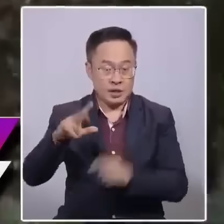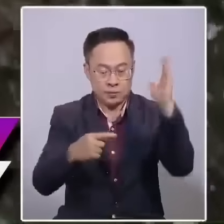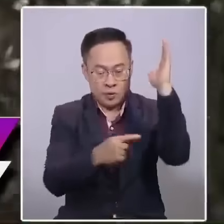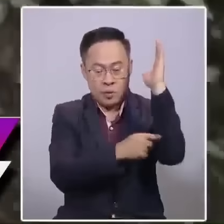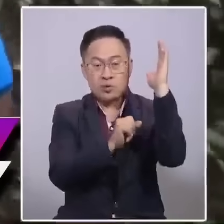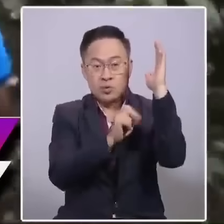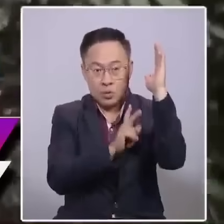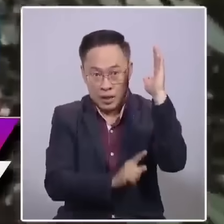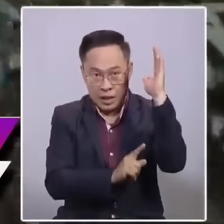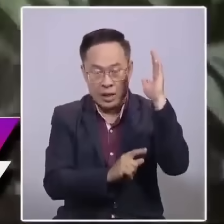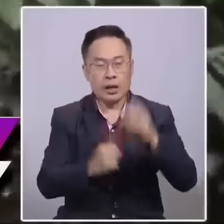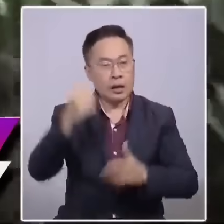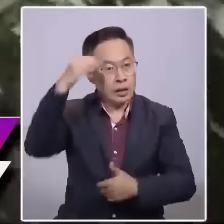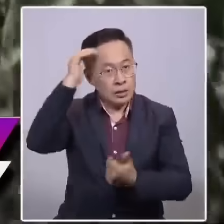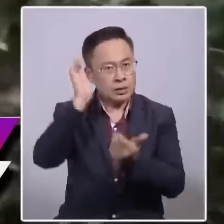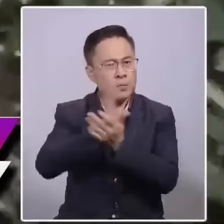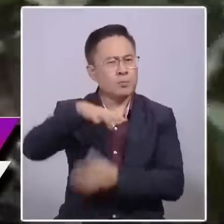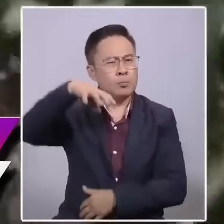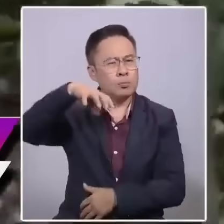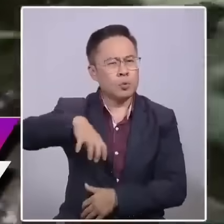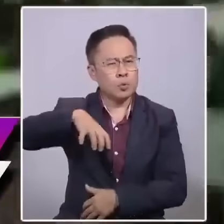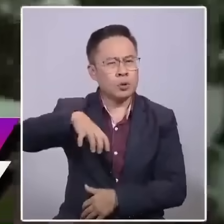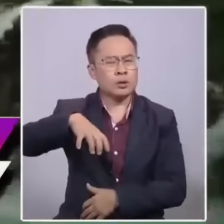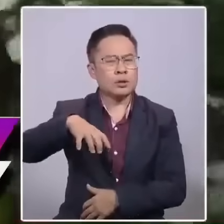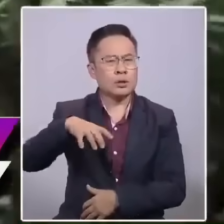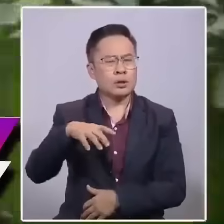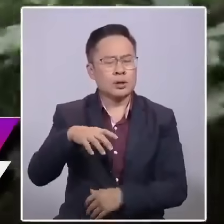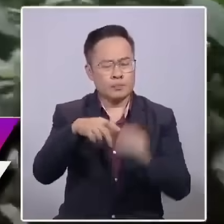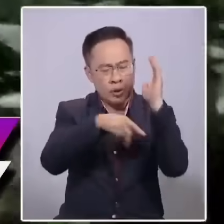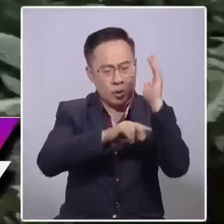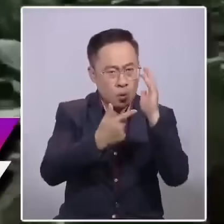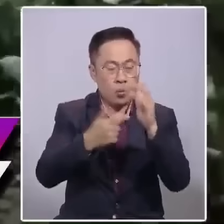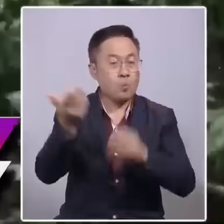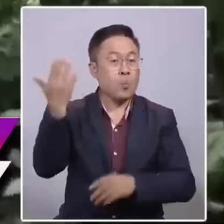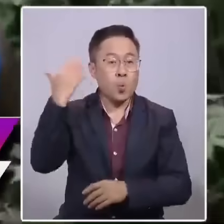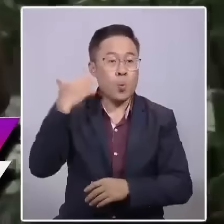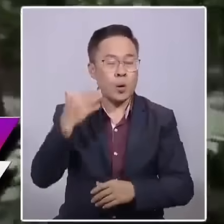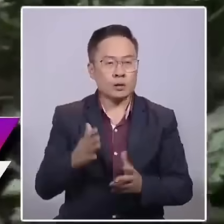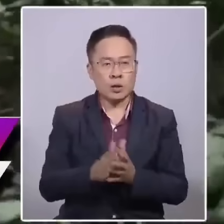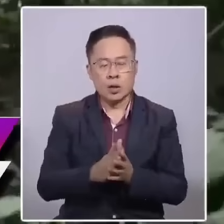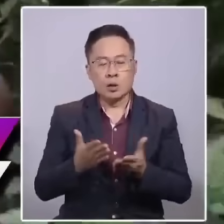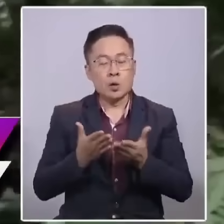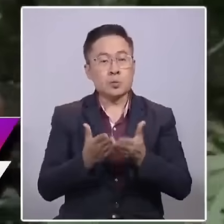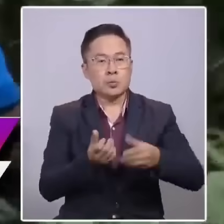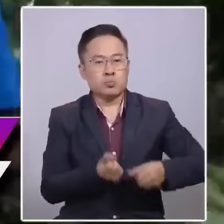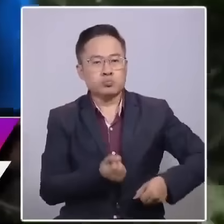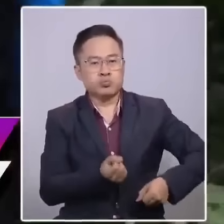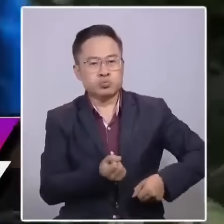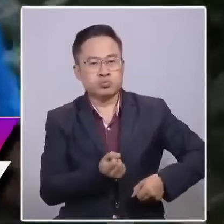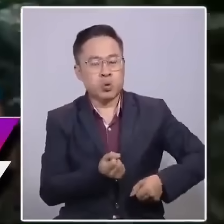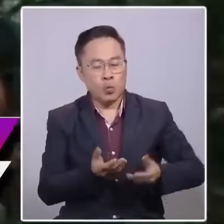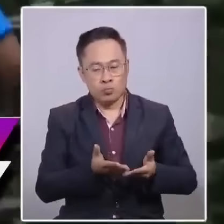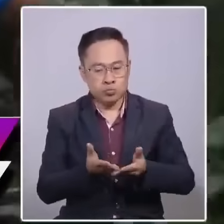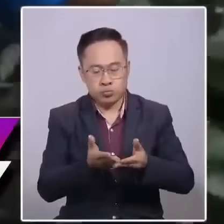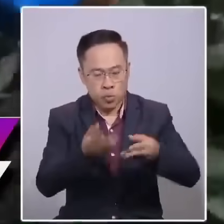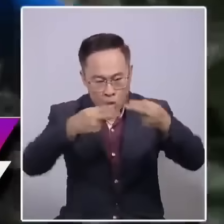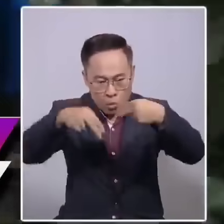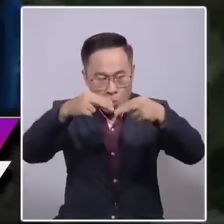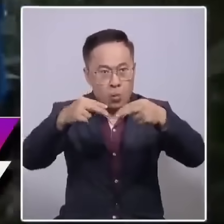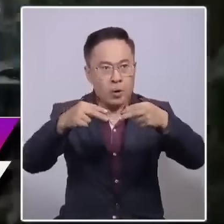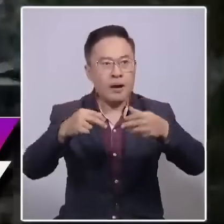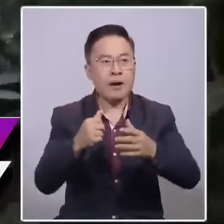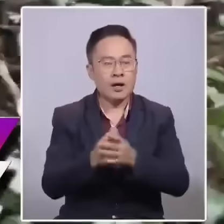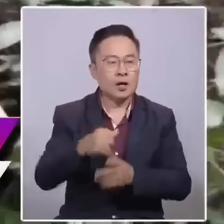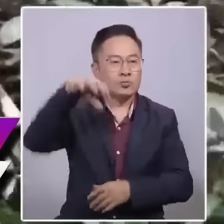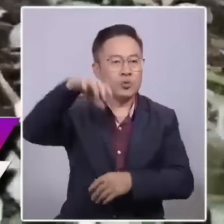พนักงานสอบสวนของสพตะโหมดจังหวัดพัทลุงนะฮะก็ลงเรือยาวเลยครับข้ามอ่างคลองหัวช้างไปยังพื้นที่